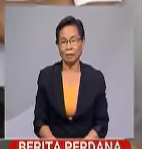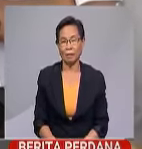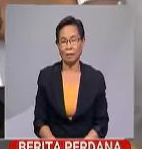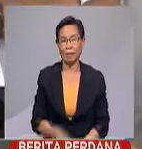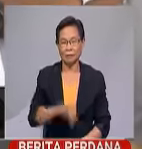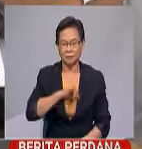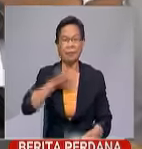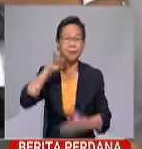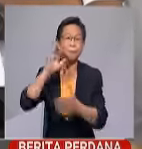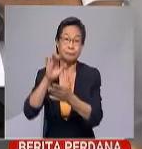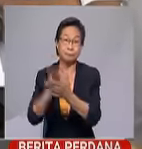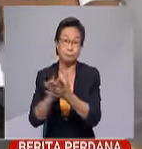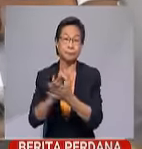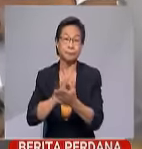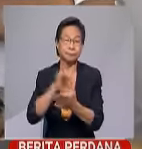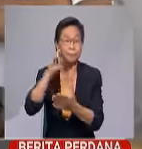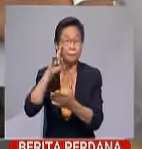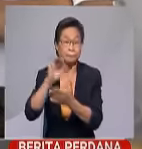Saya yakin